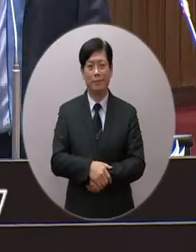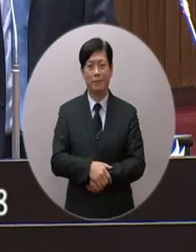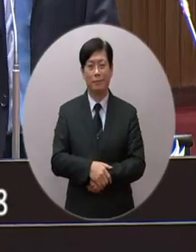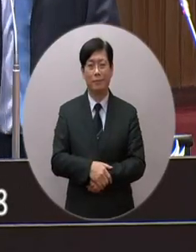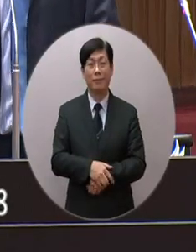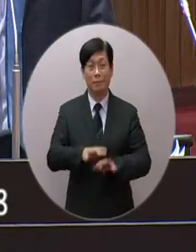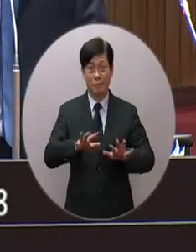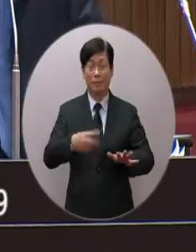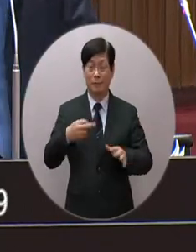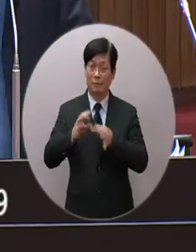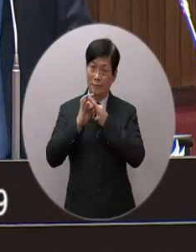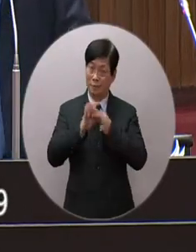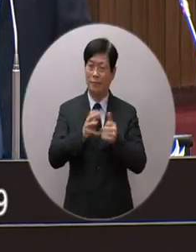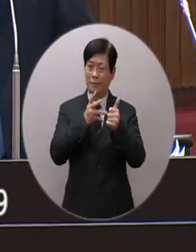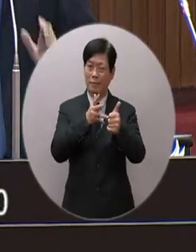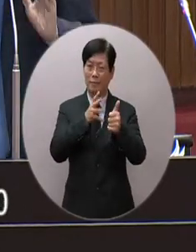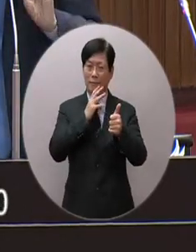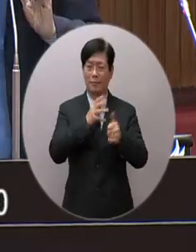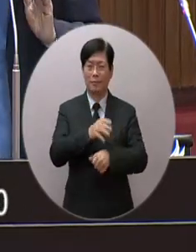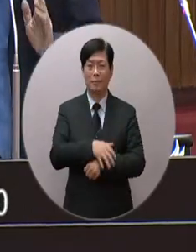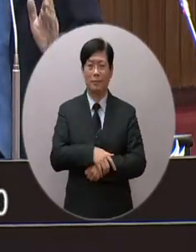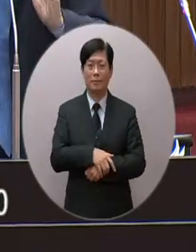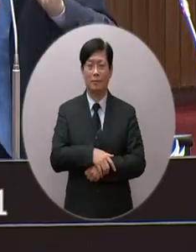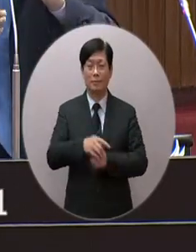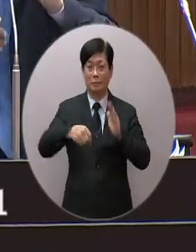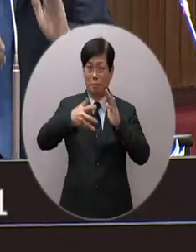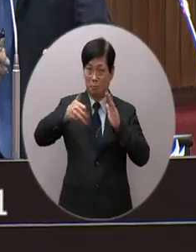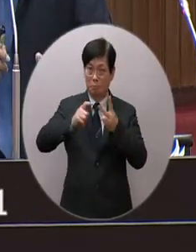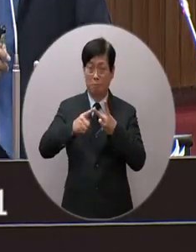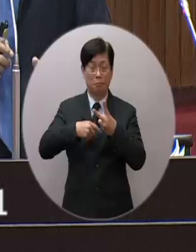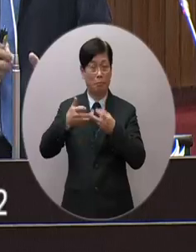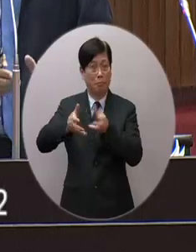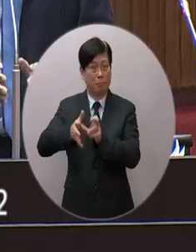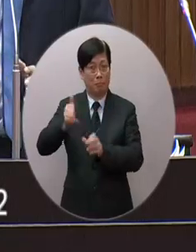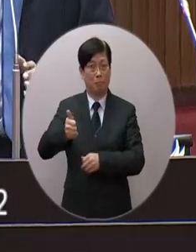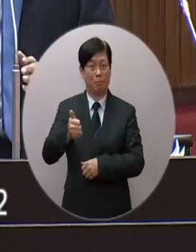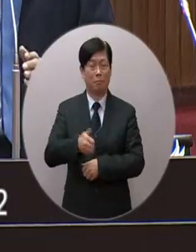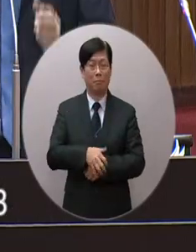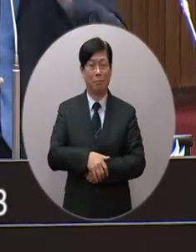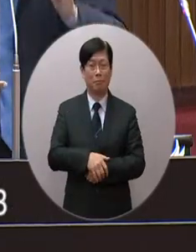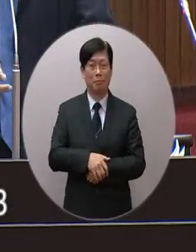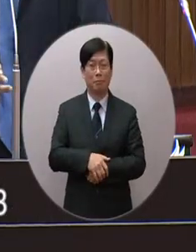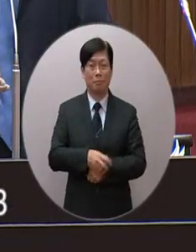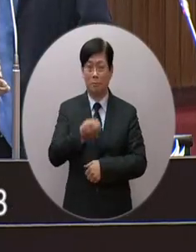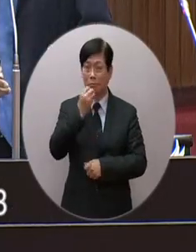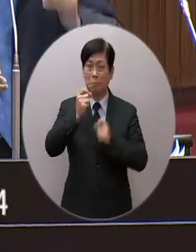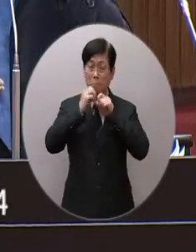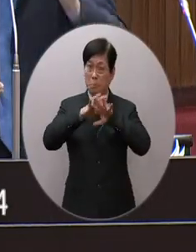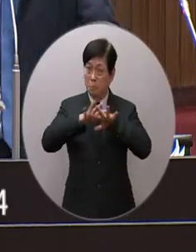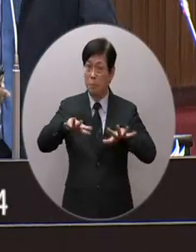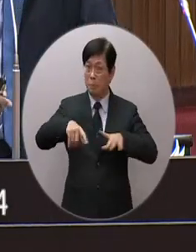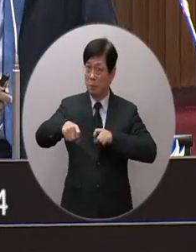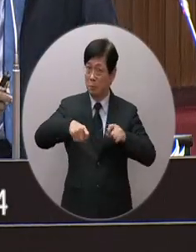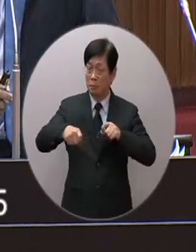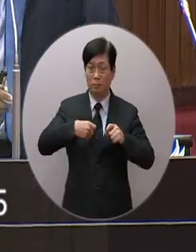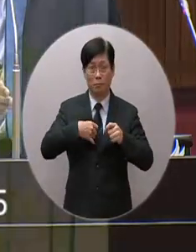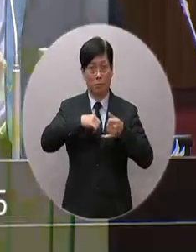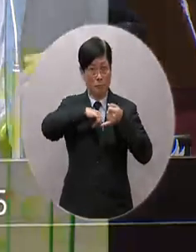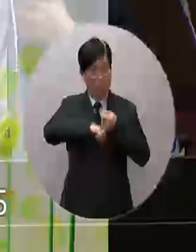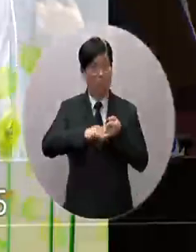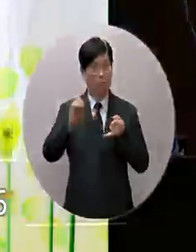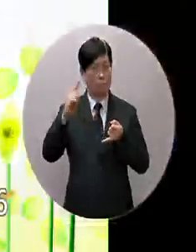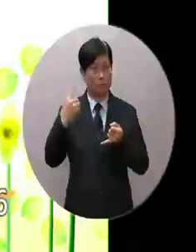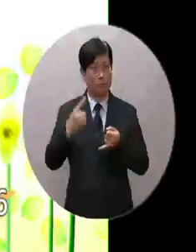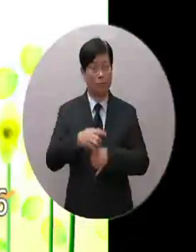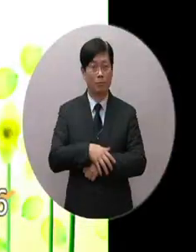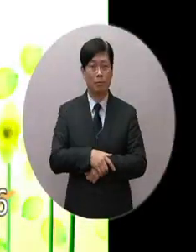所以我即摆继续要来问，请教讲咱院长甲部长，咱的食品安全的政策要来界定，安